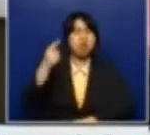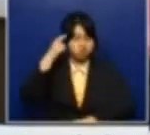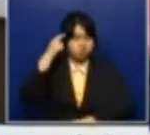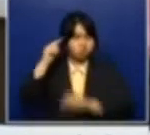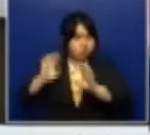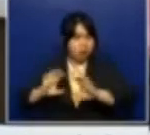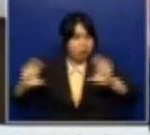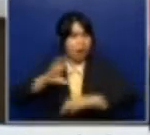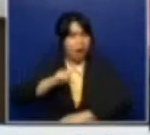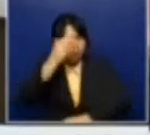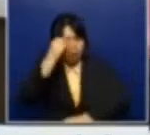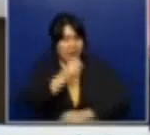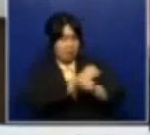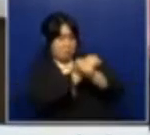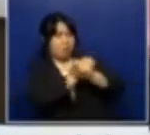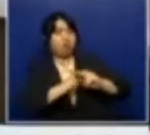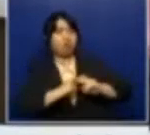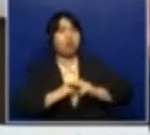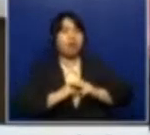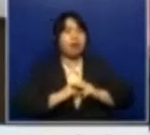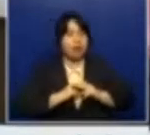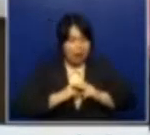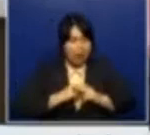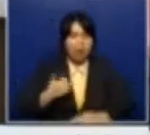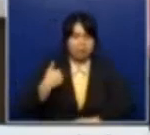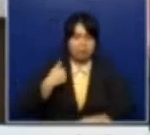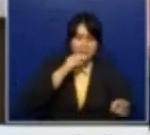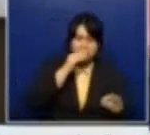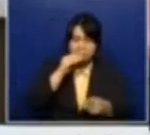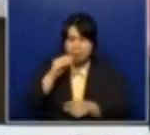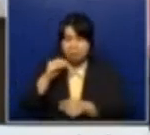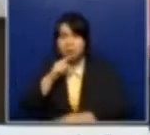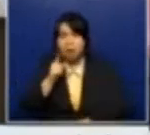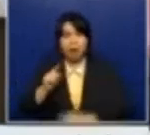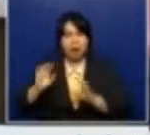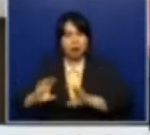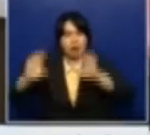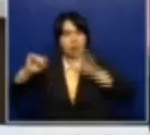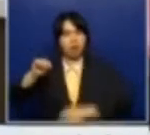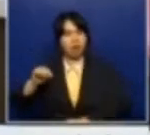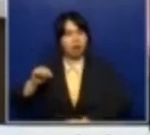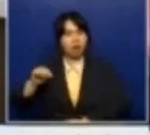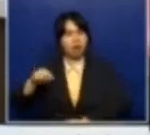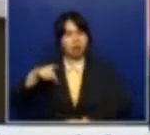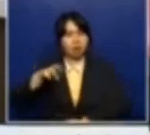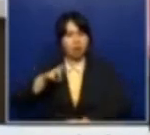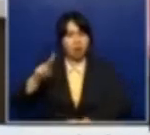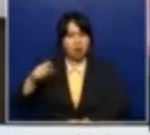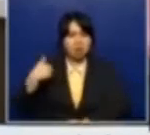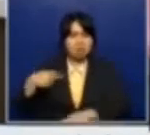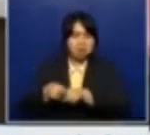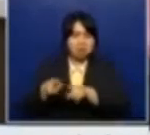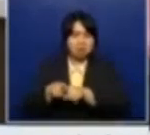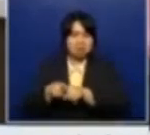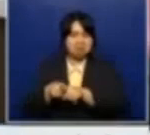ฉุกเฉินเพื่อปกป้องตัวเองหลายคนกล่าวว่ารัฐบาลชุดนี้กับใช้พรกขี่คอรัฐบาลชุ